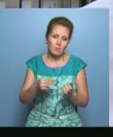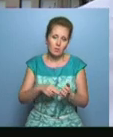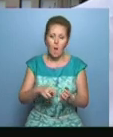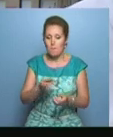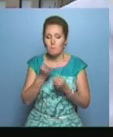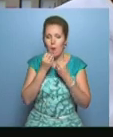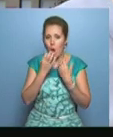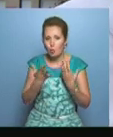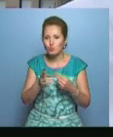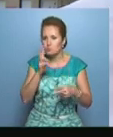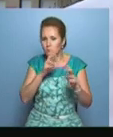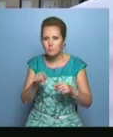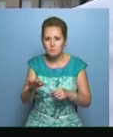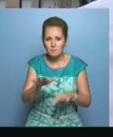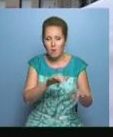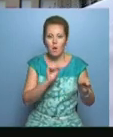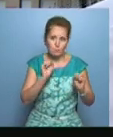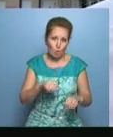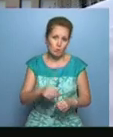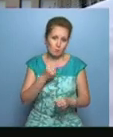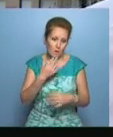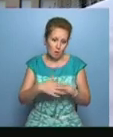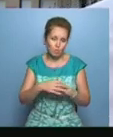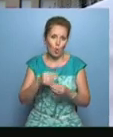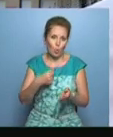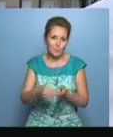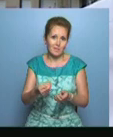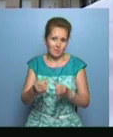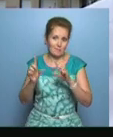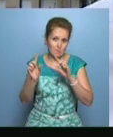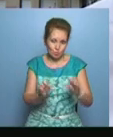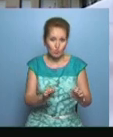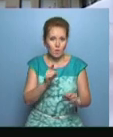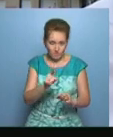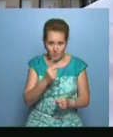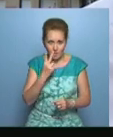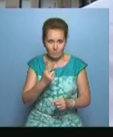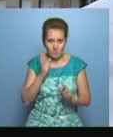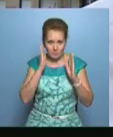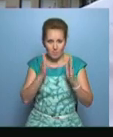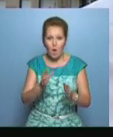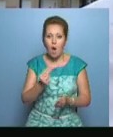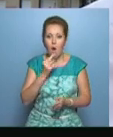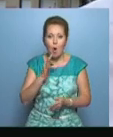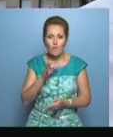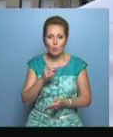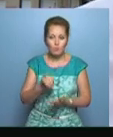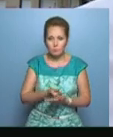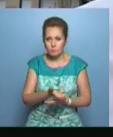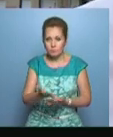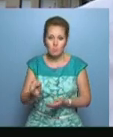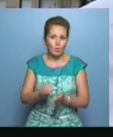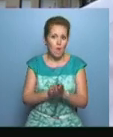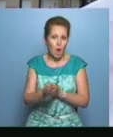по-хорошему походить, посмотреть, то можно купить продукцию и ниже средней цены. Вы тоже обратили внимание на овощную продукцию, что можно купить и огурцы